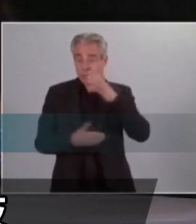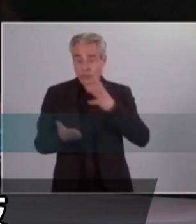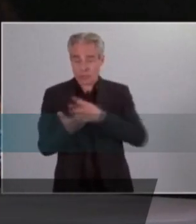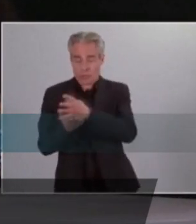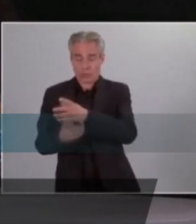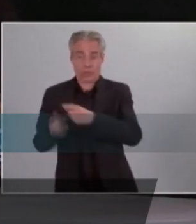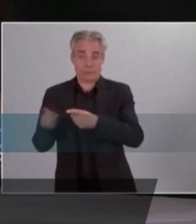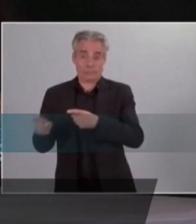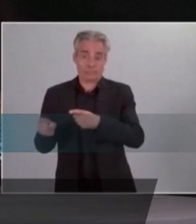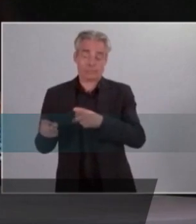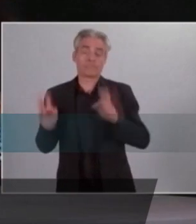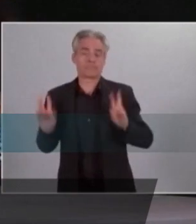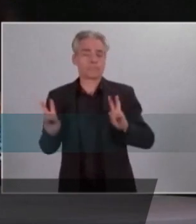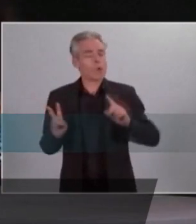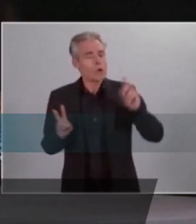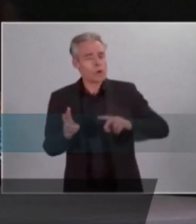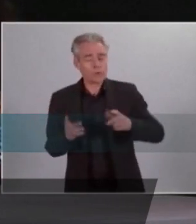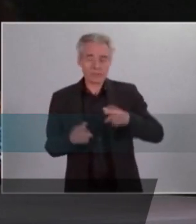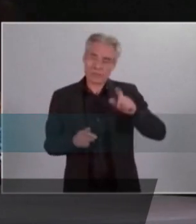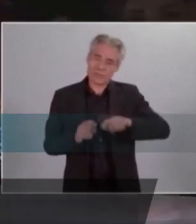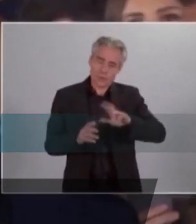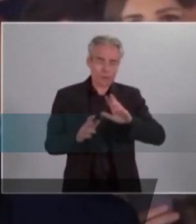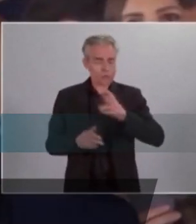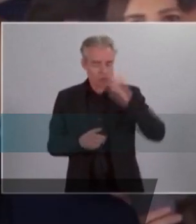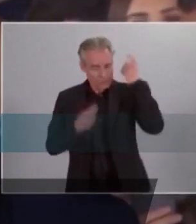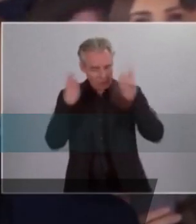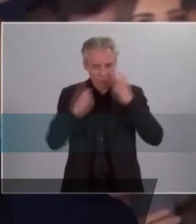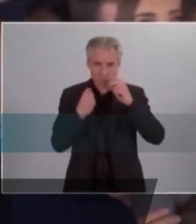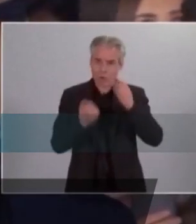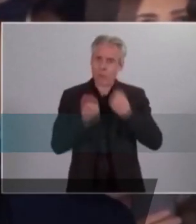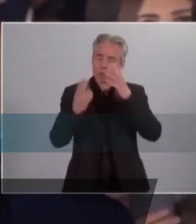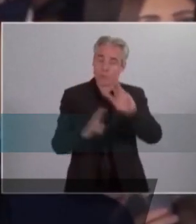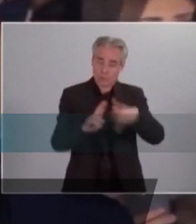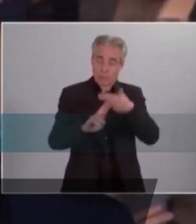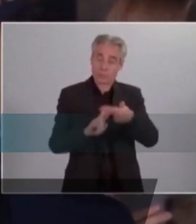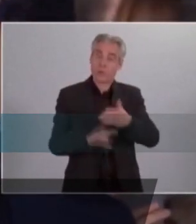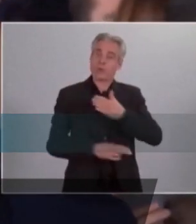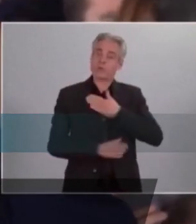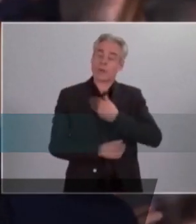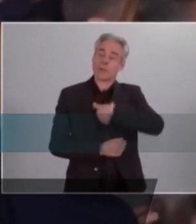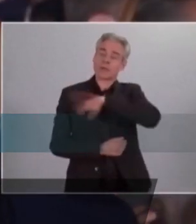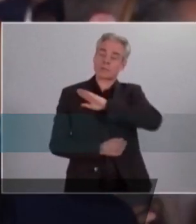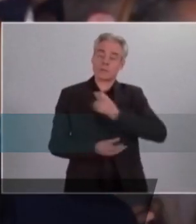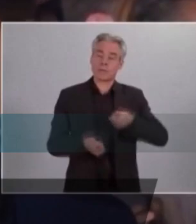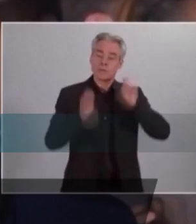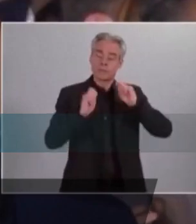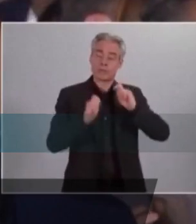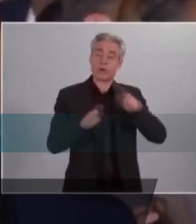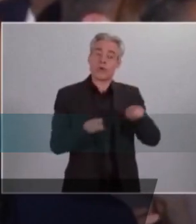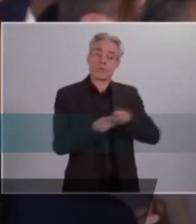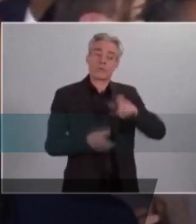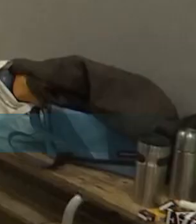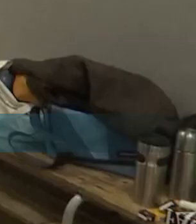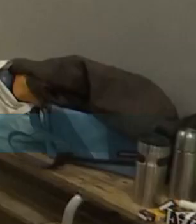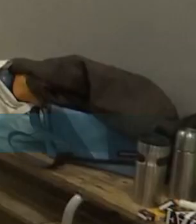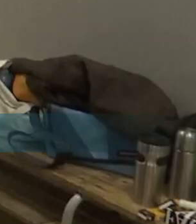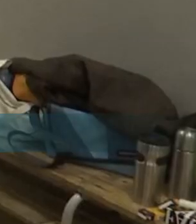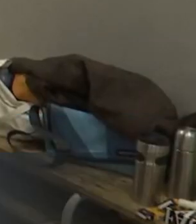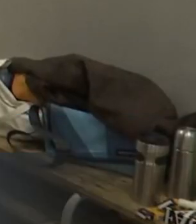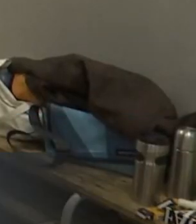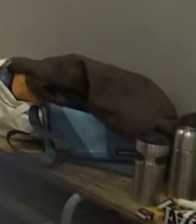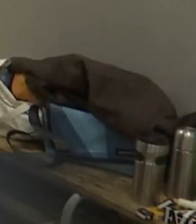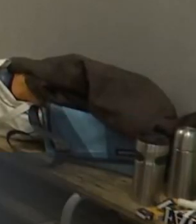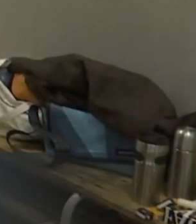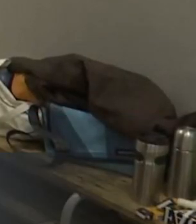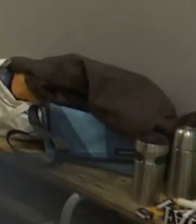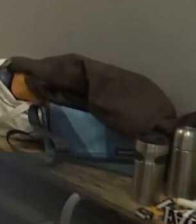projet doivent aussi trouver une réponse. Ce sera ma responsabilité et celle de ceux qui m'entourent. 只是今年的